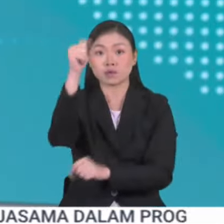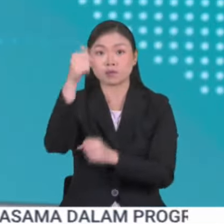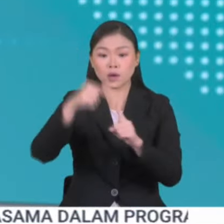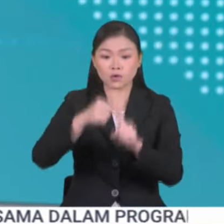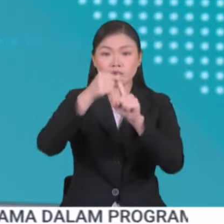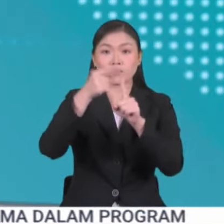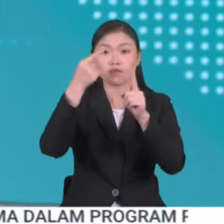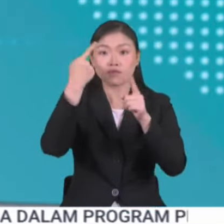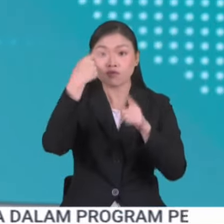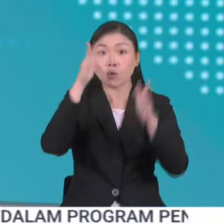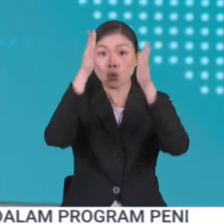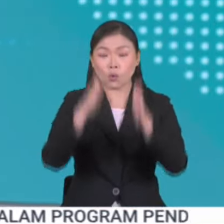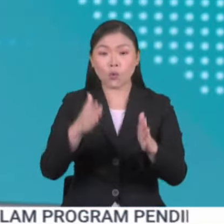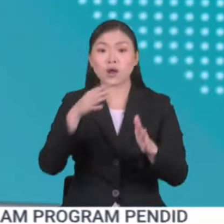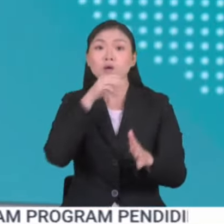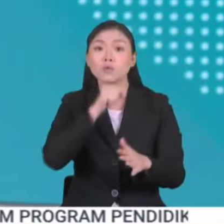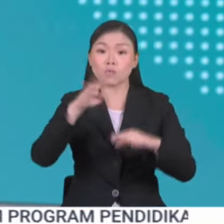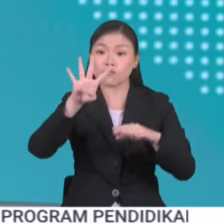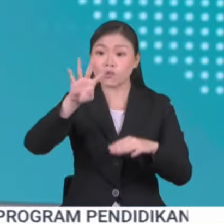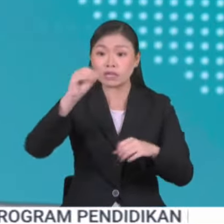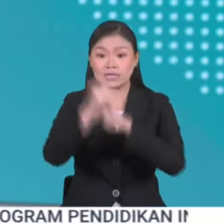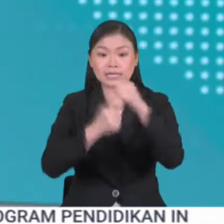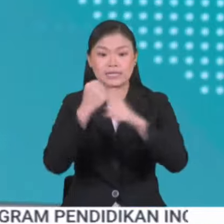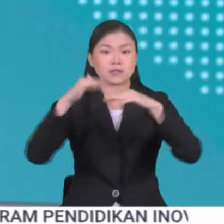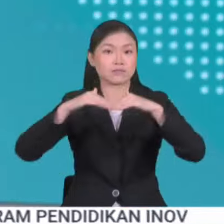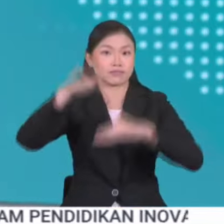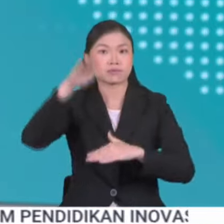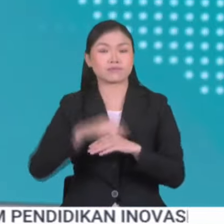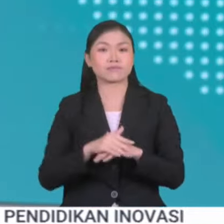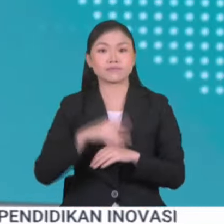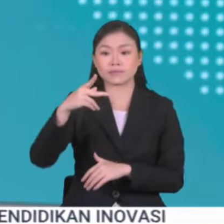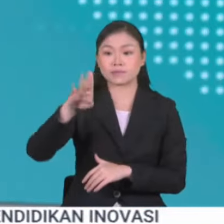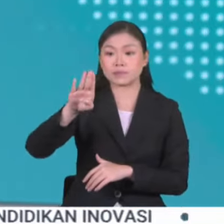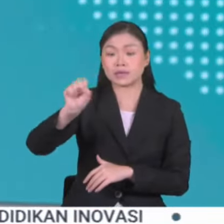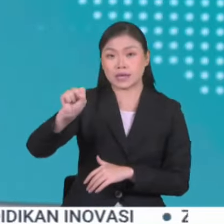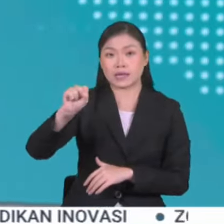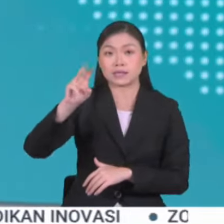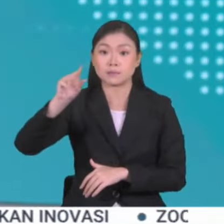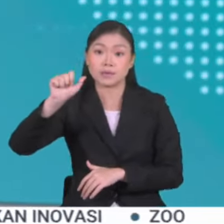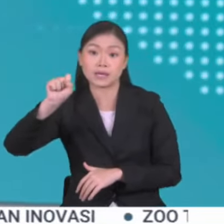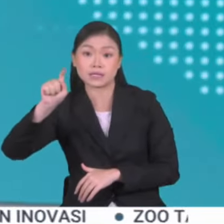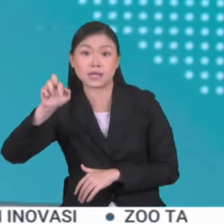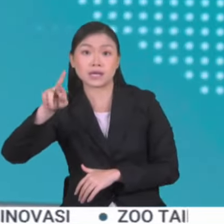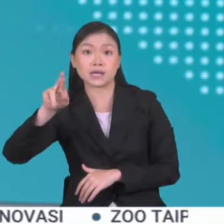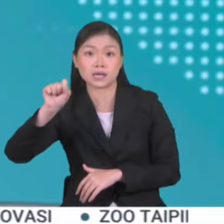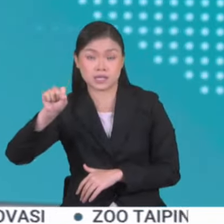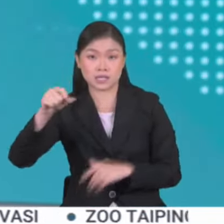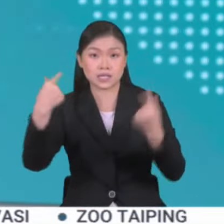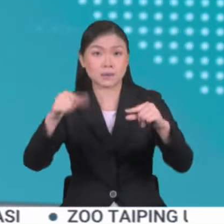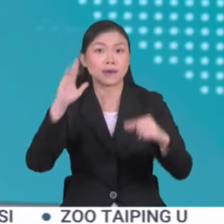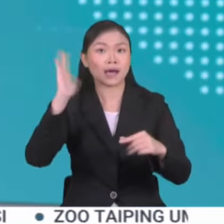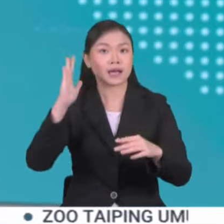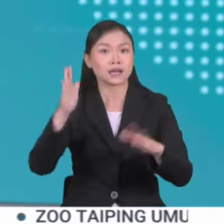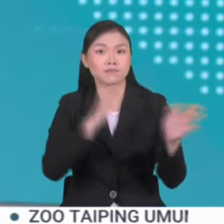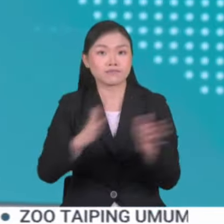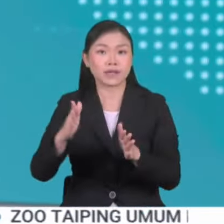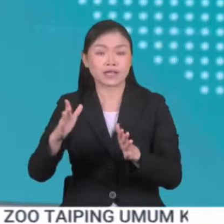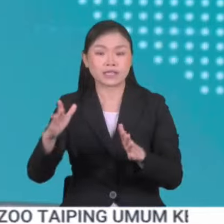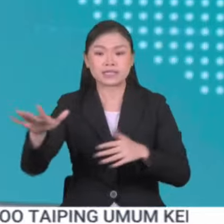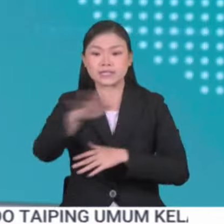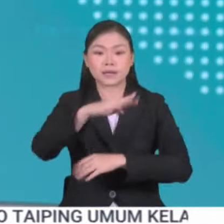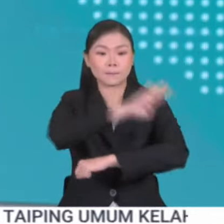berumur 40 tahun ke atas. KBS Masters Games 2024 akan diadakan di sekitar Bukit Jalil dan